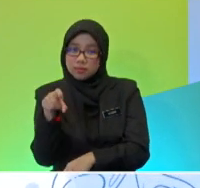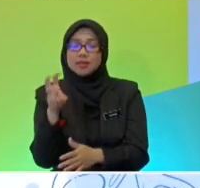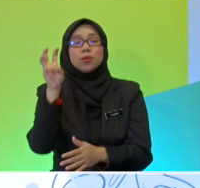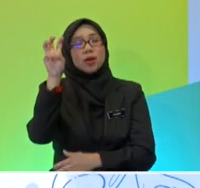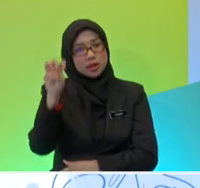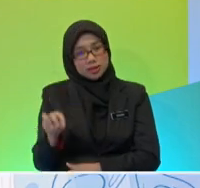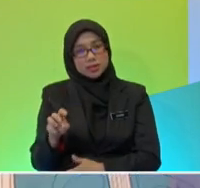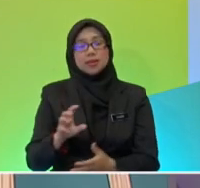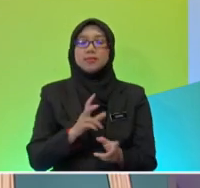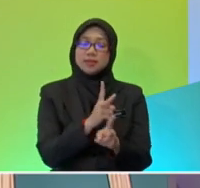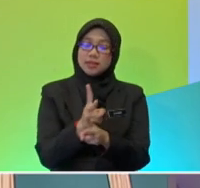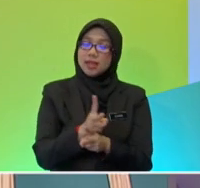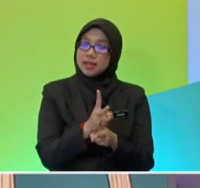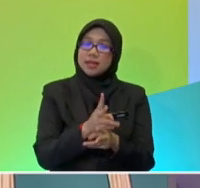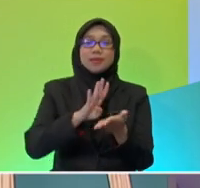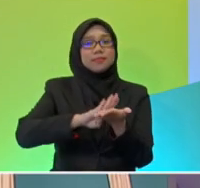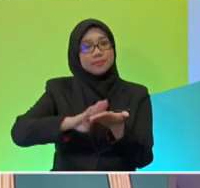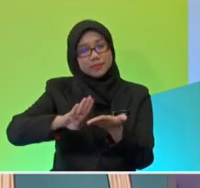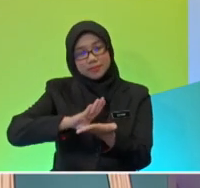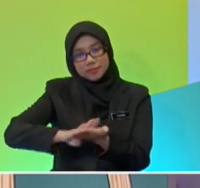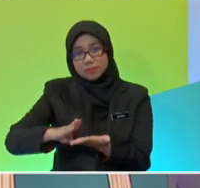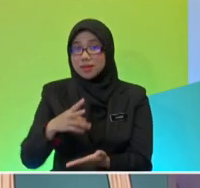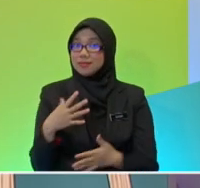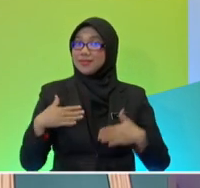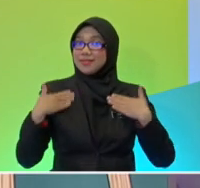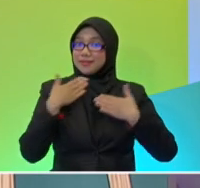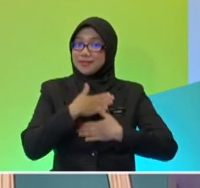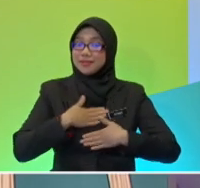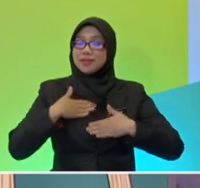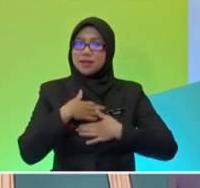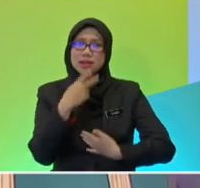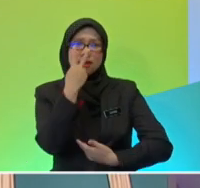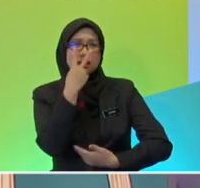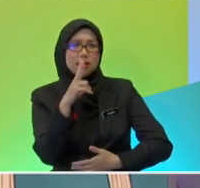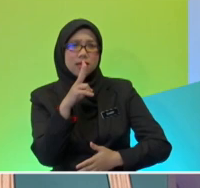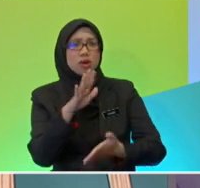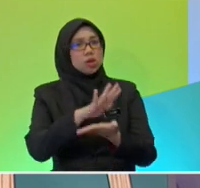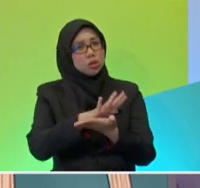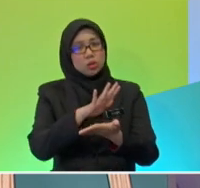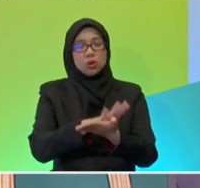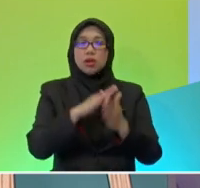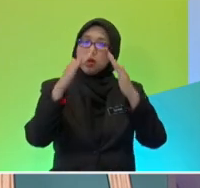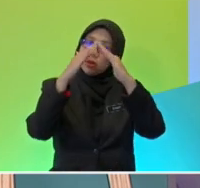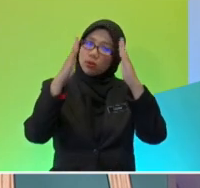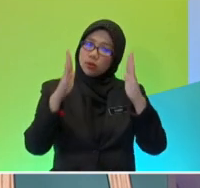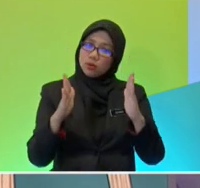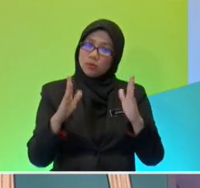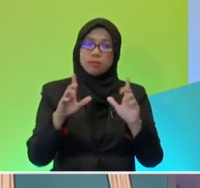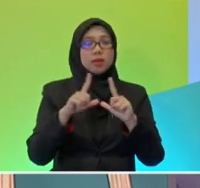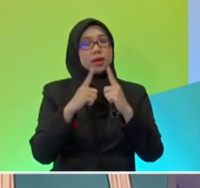kan seruduk kalau kita tengok kawasan rumah kita sekolah kita melihat dajja kita dalam keadaan yang sangat